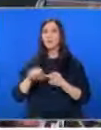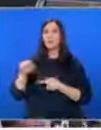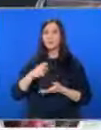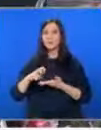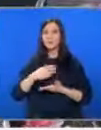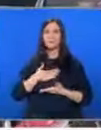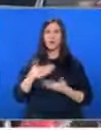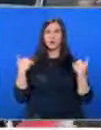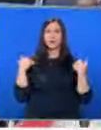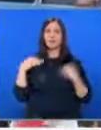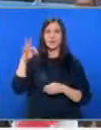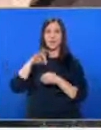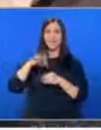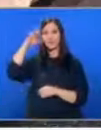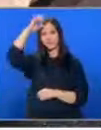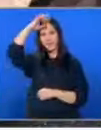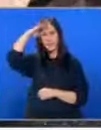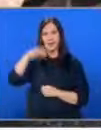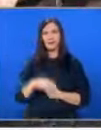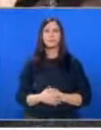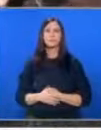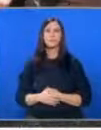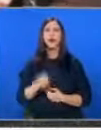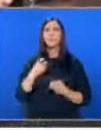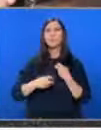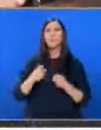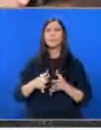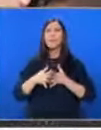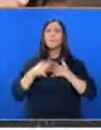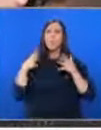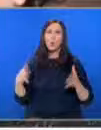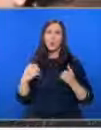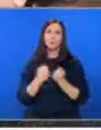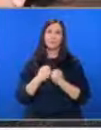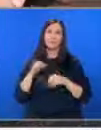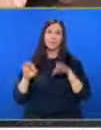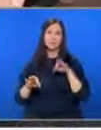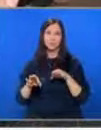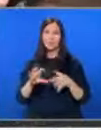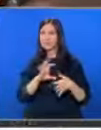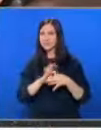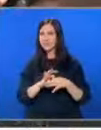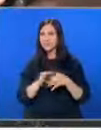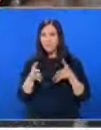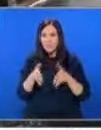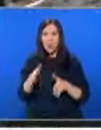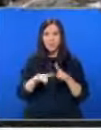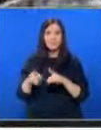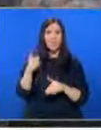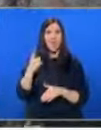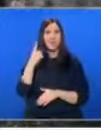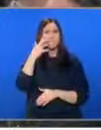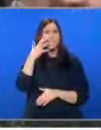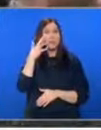свои кандидати на вота в неделя. Проблемът е много по-голям от местните избори. Свързан е с погребването на един